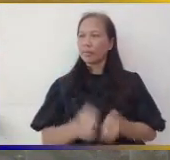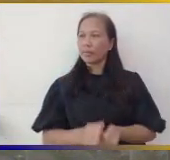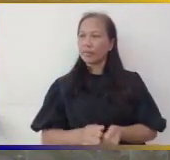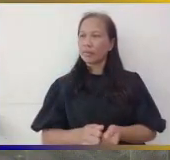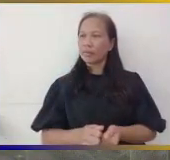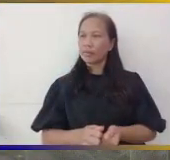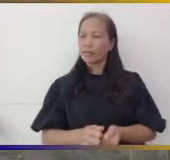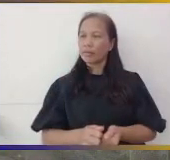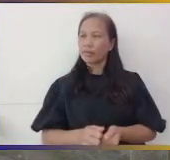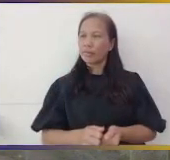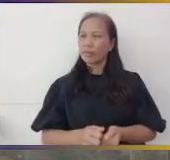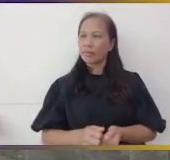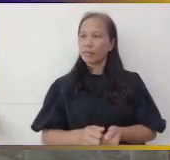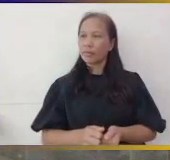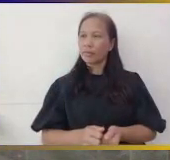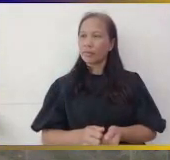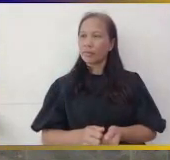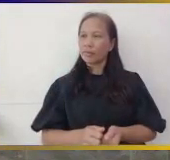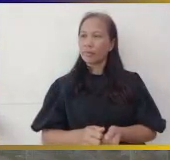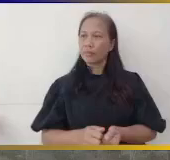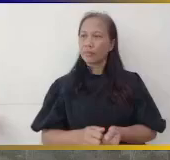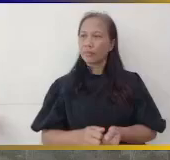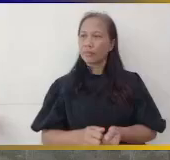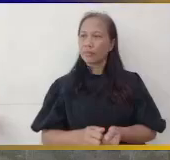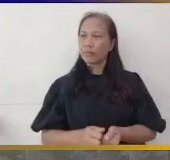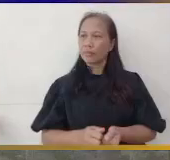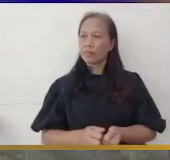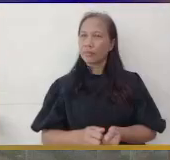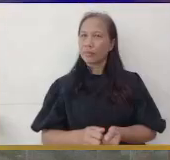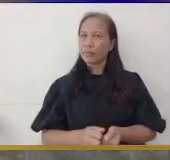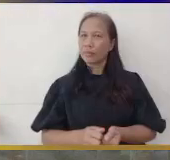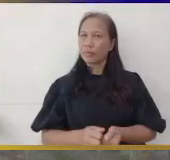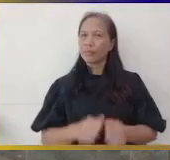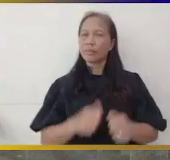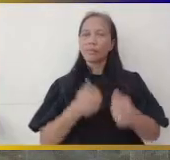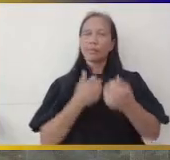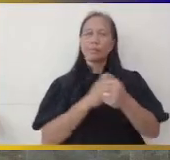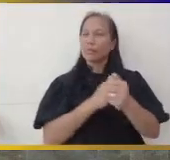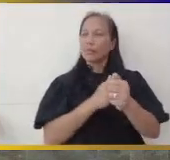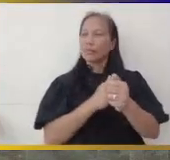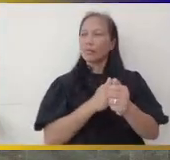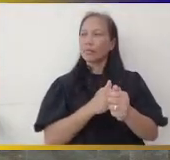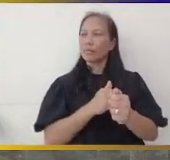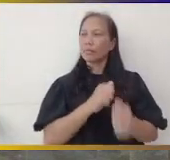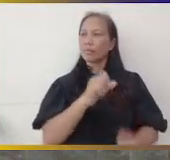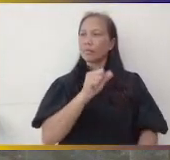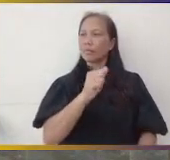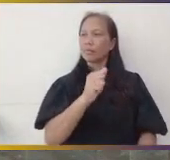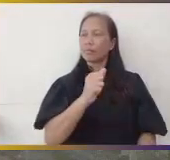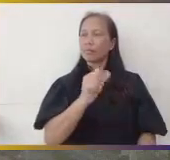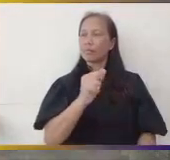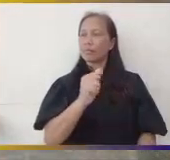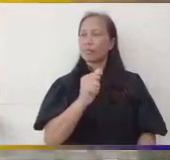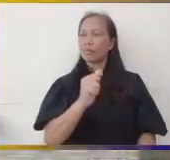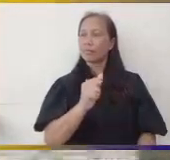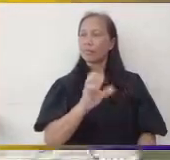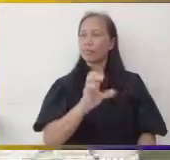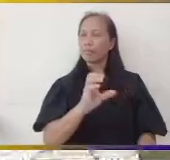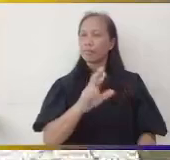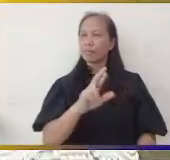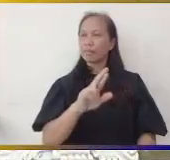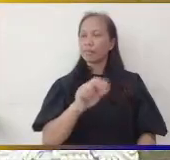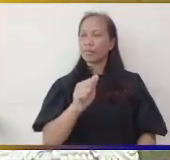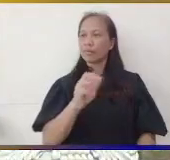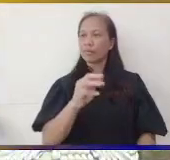imposed sacramental ism of the Eucharist o marami po sa inyo Alam ko marami po sa inyo nakakaalam po nito yyung